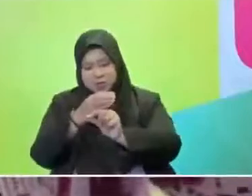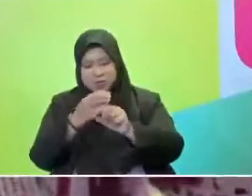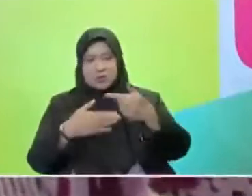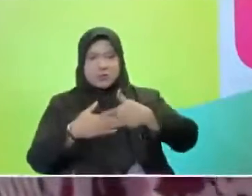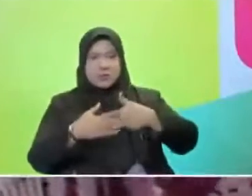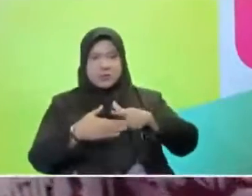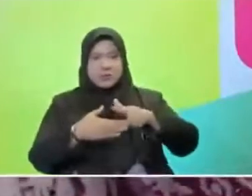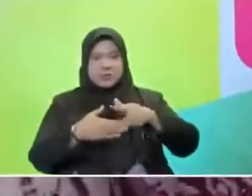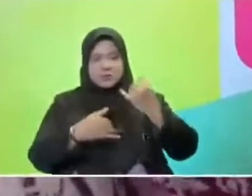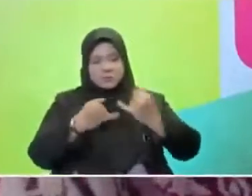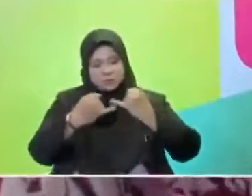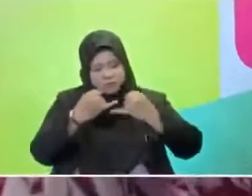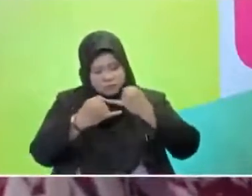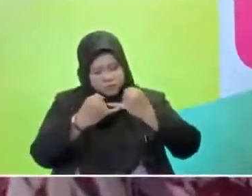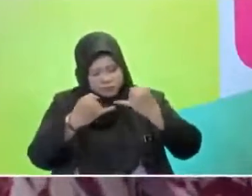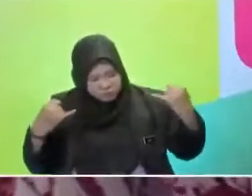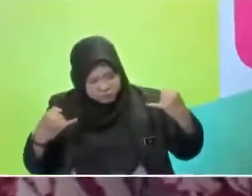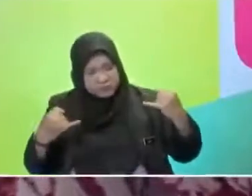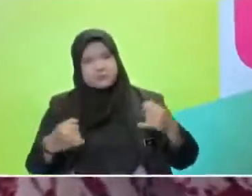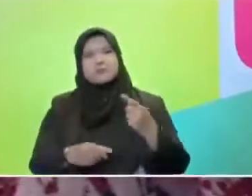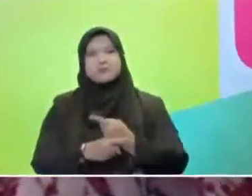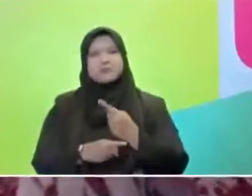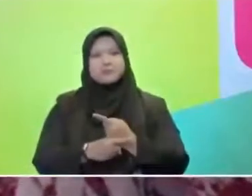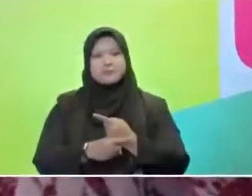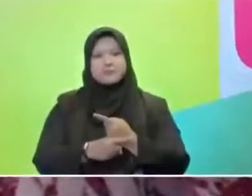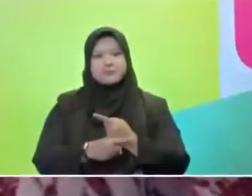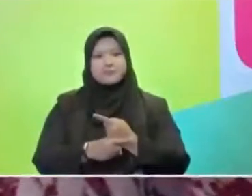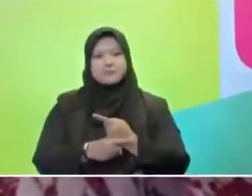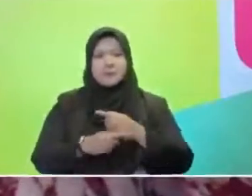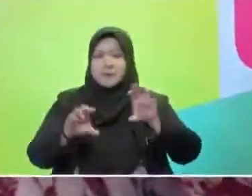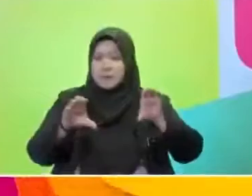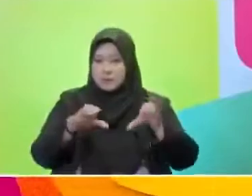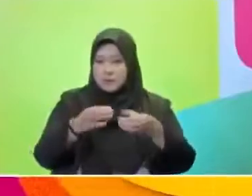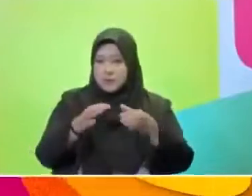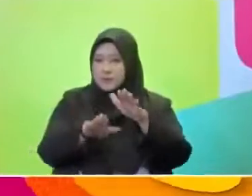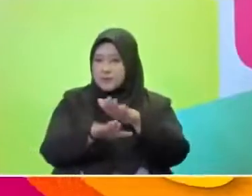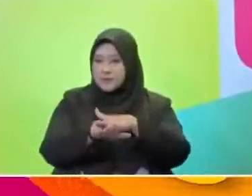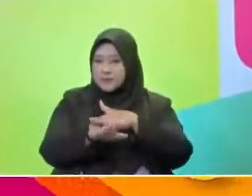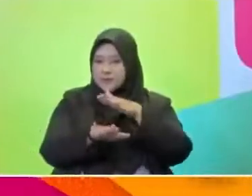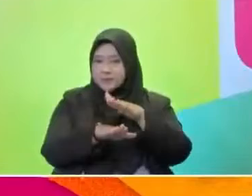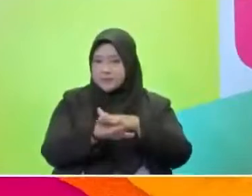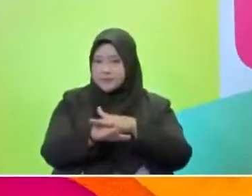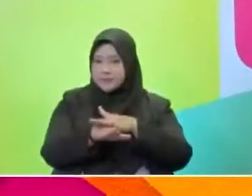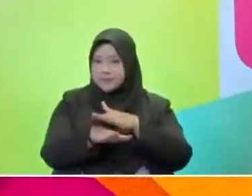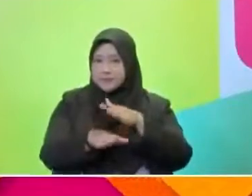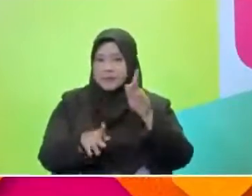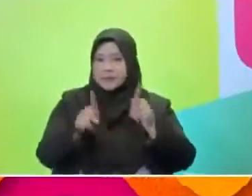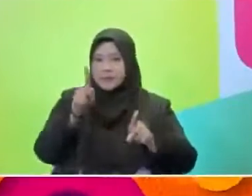dia boleh. Boleh. Okay, cuba cikgu. Pelan-pelan. Kawan-kawan di rumah pun boleh